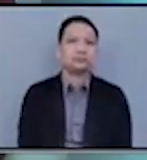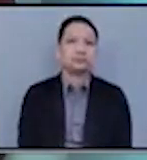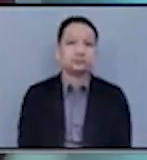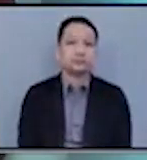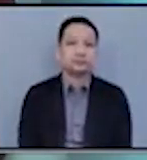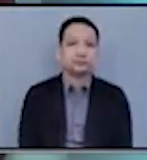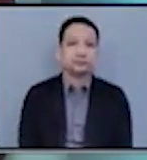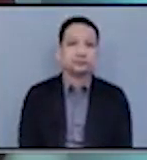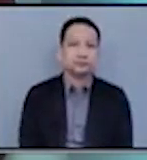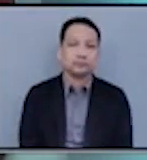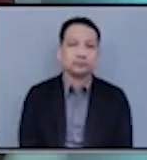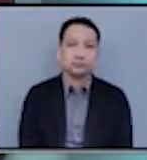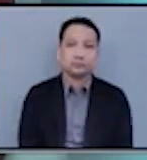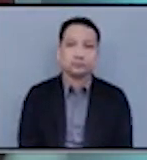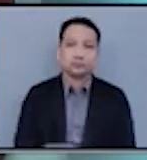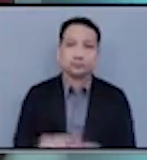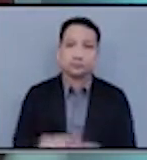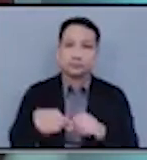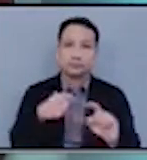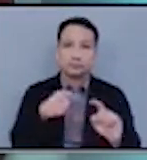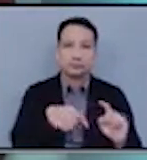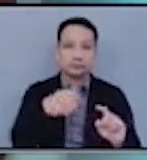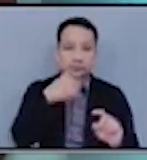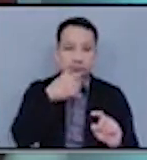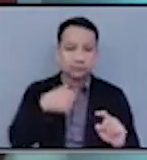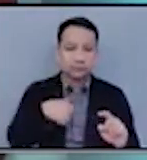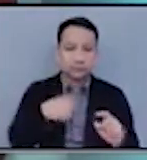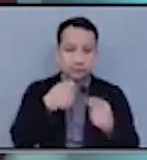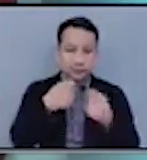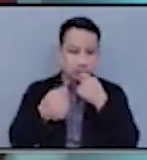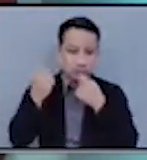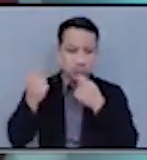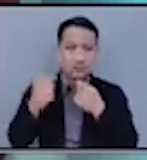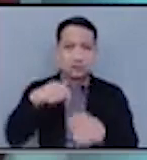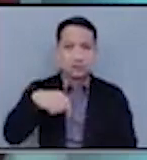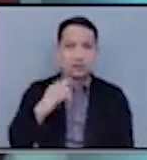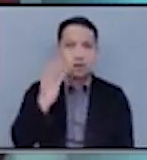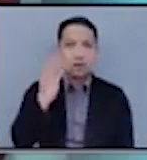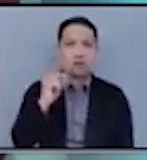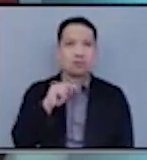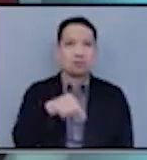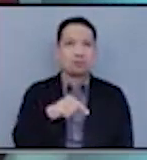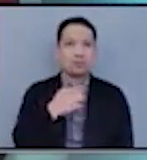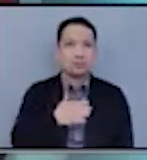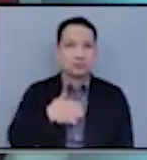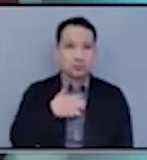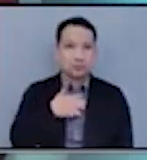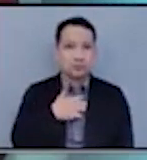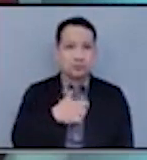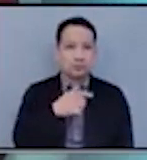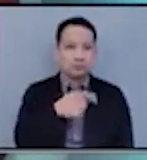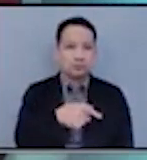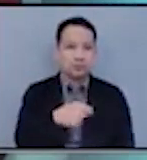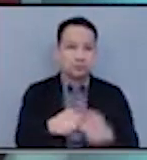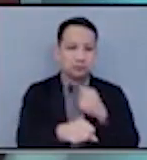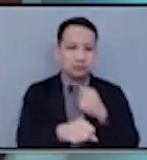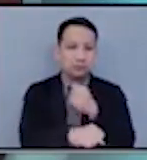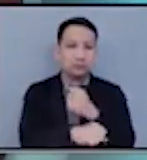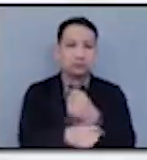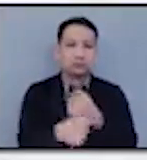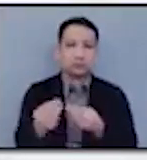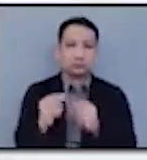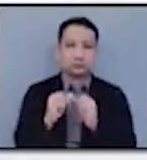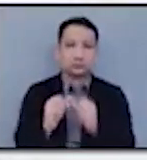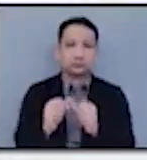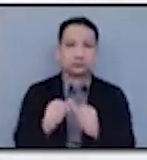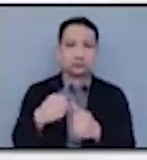Naaresto rin kahapon ang isang traffic enforcer ng Quezon City matapos ireklamo ng robbery extortion. Ayon sa